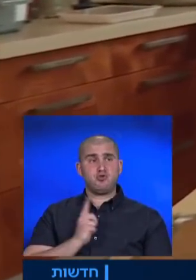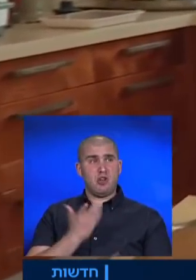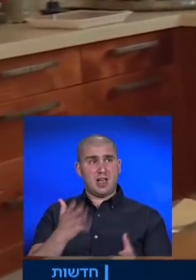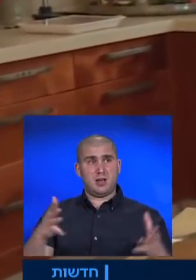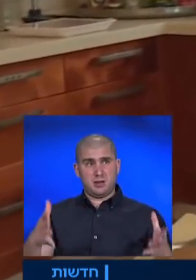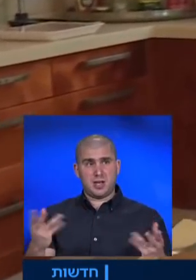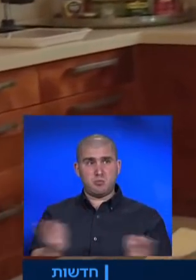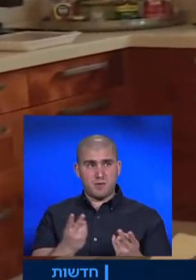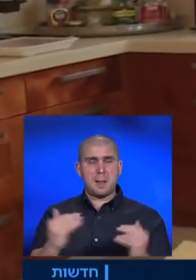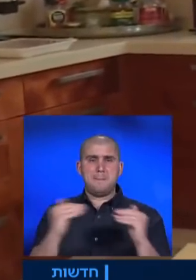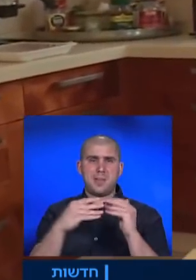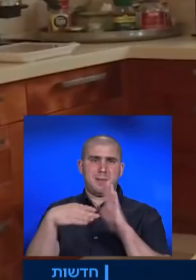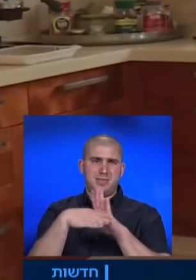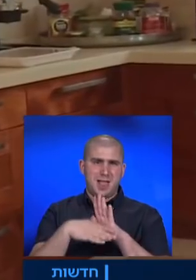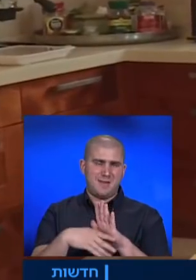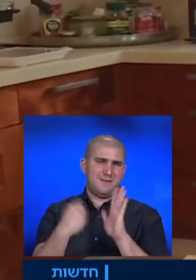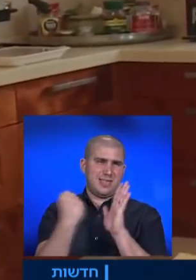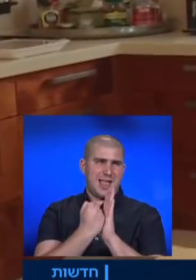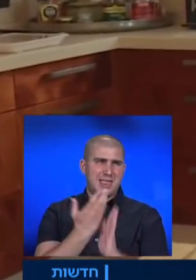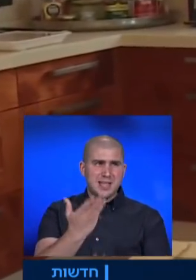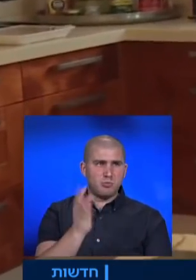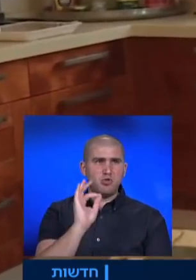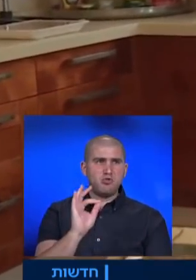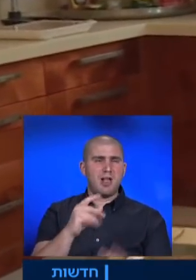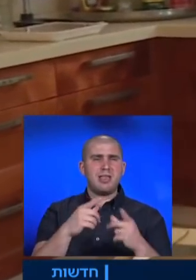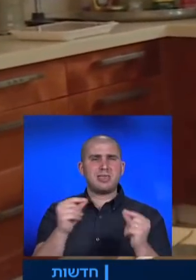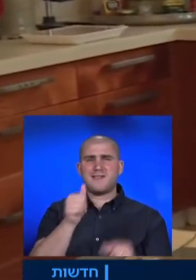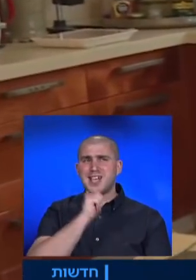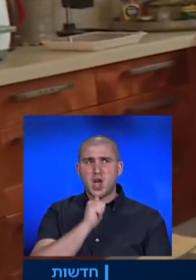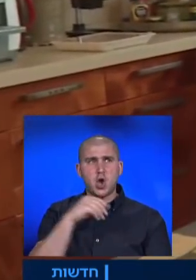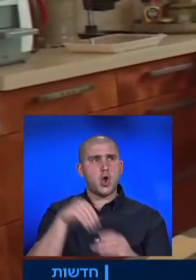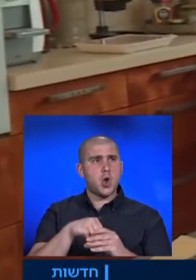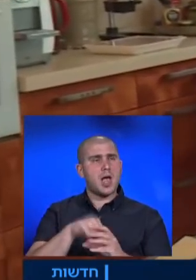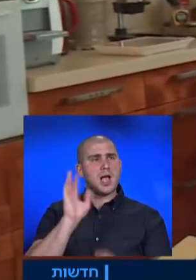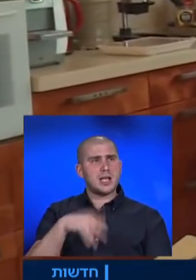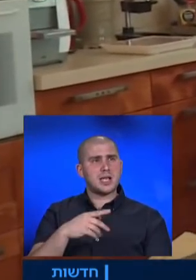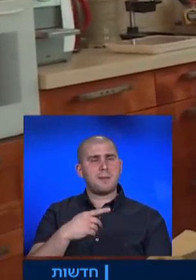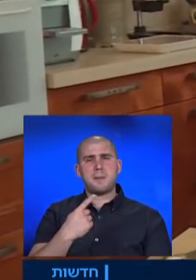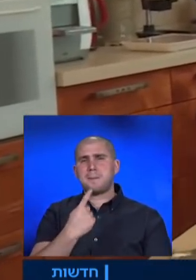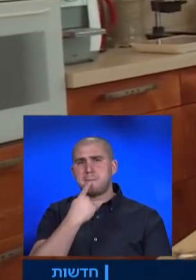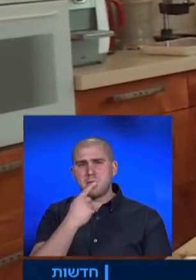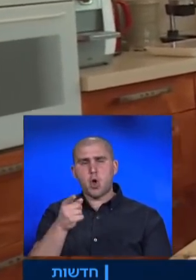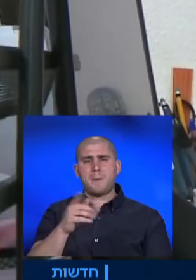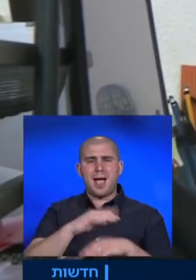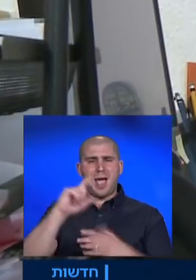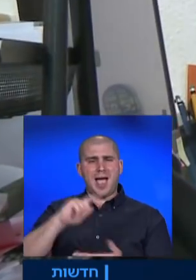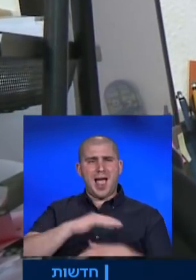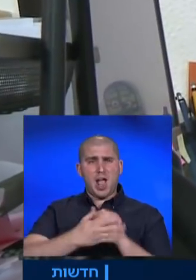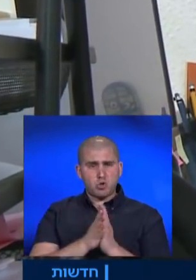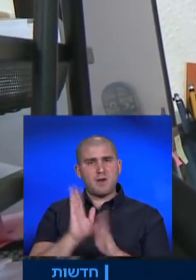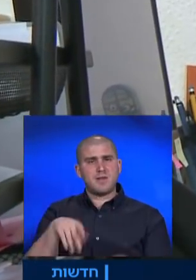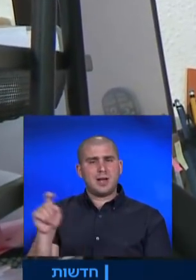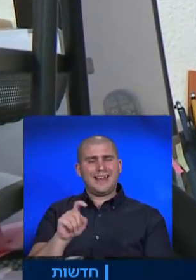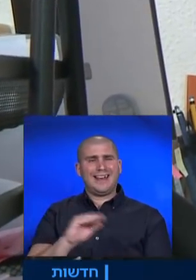פי הנהלים והתקנים של התו הירוק, שכולל גם את המתחום, את האלכוג'ל וכמובן תרסיסי חיטוי. מדברת